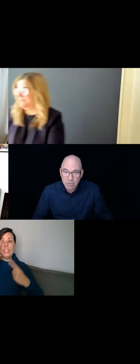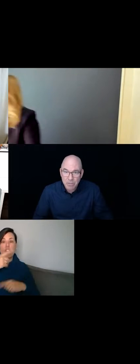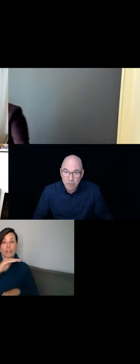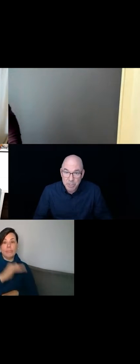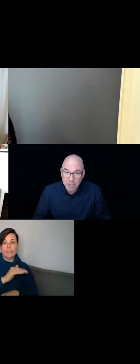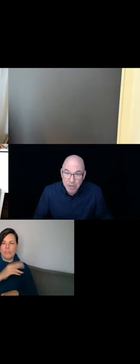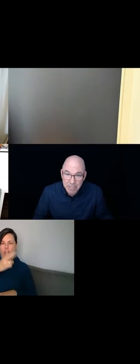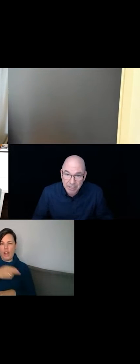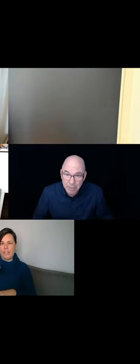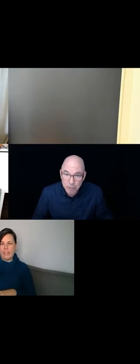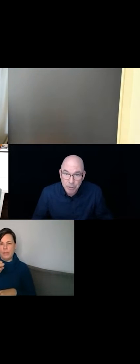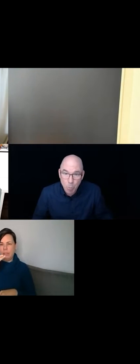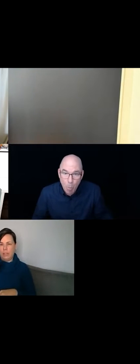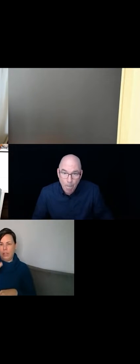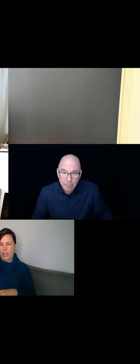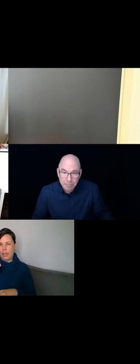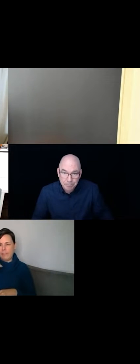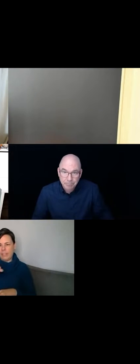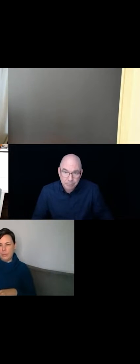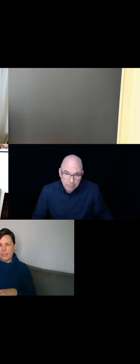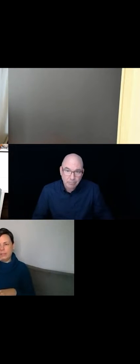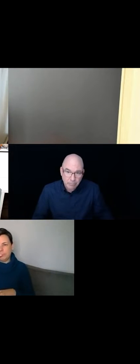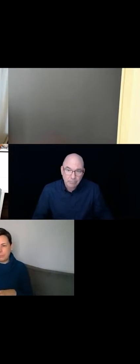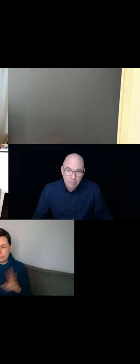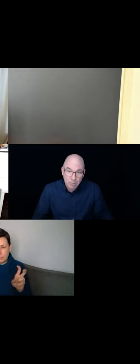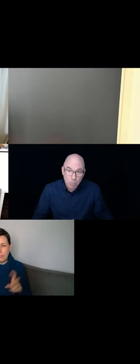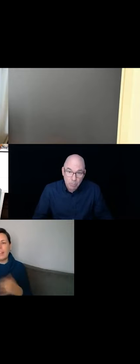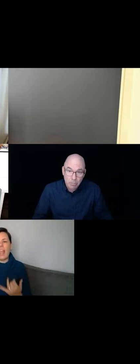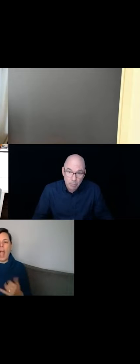signes anglais. Et dans le temps, j'ai acquis